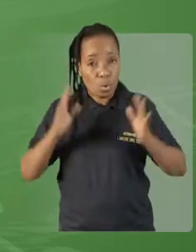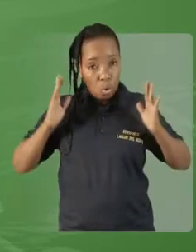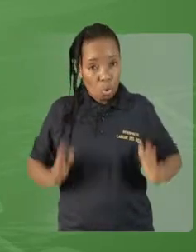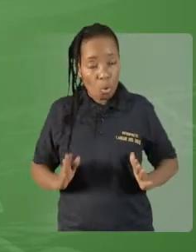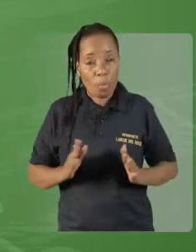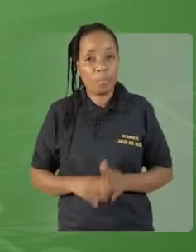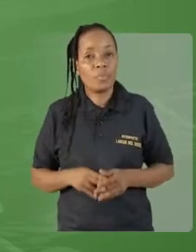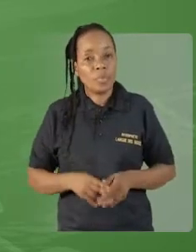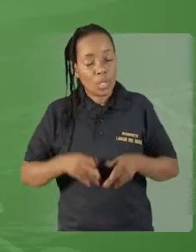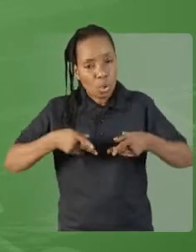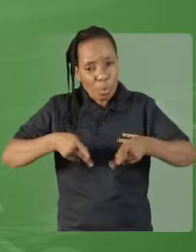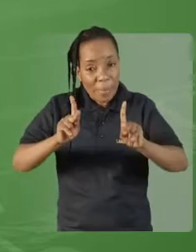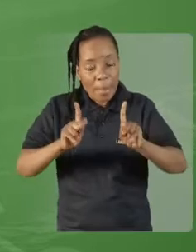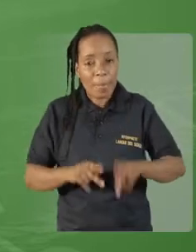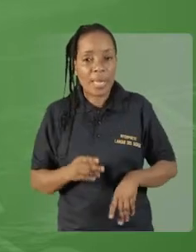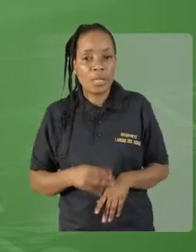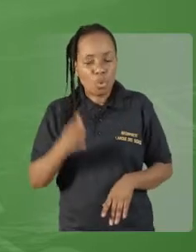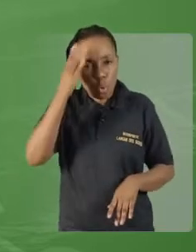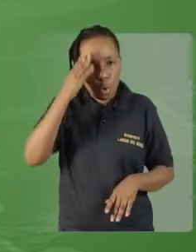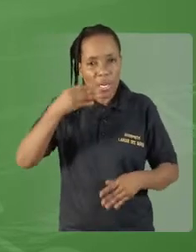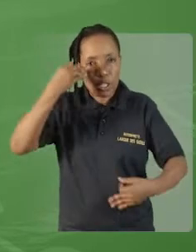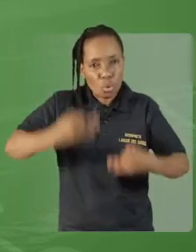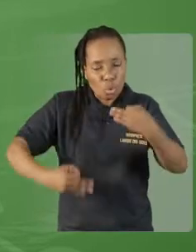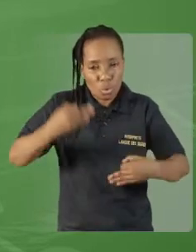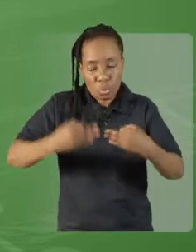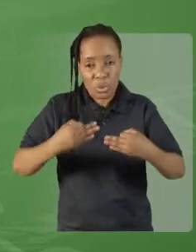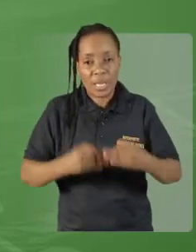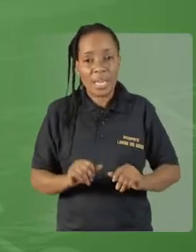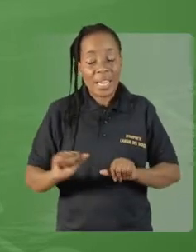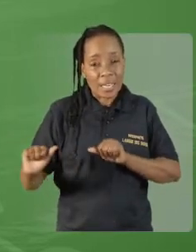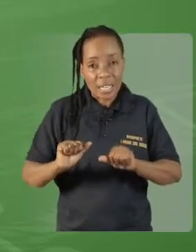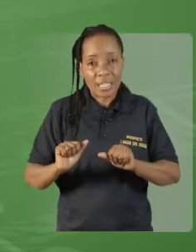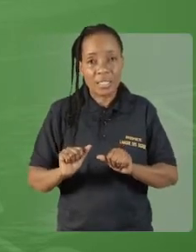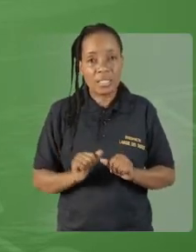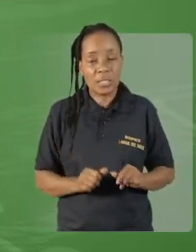de juger et d'agir conformément à des principes.